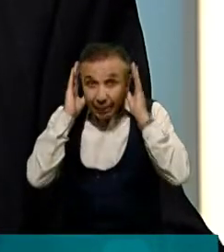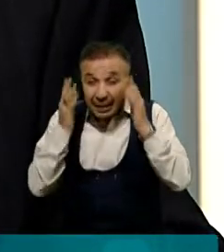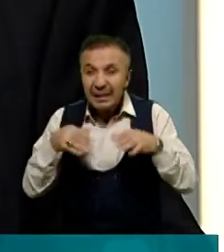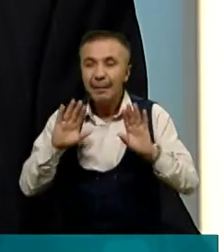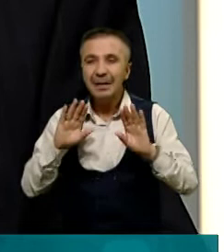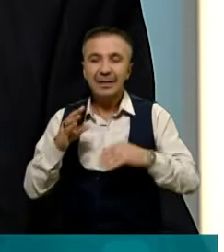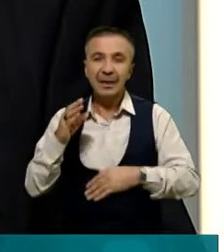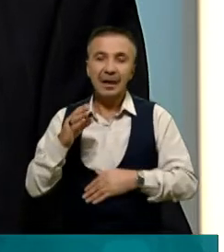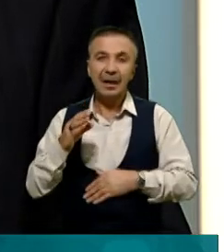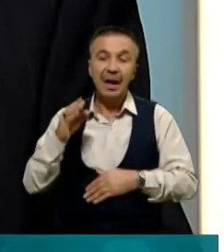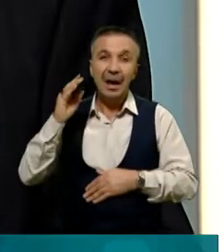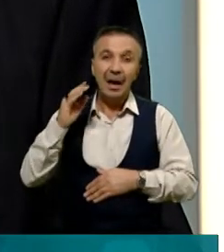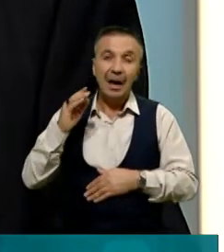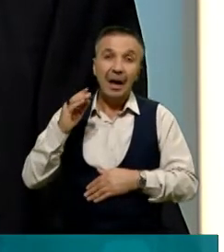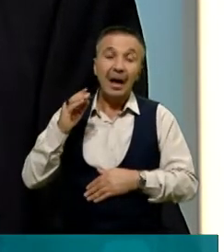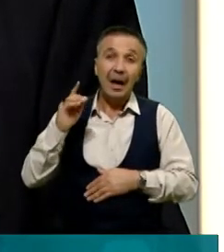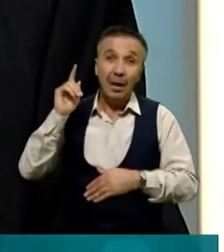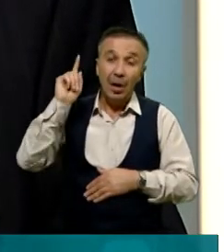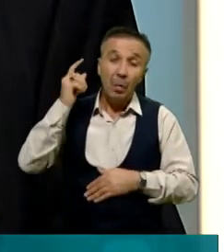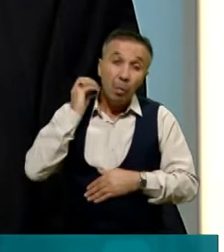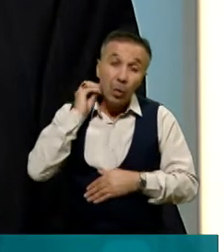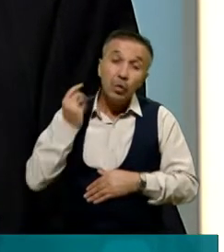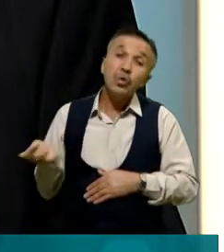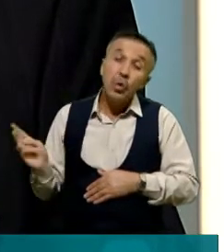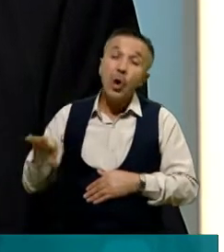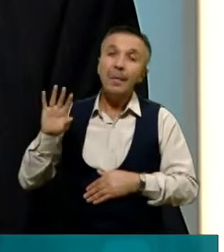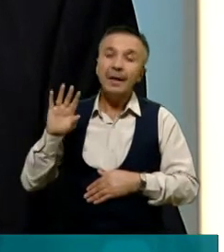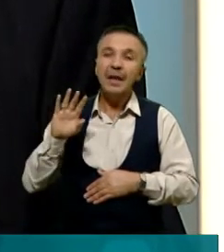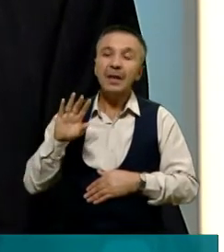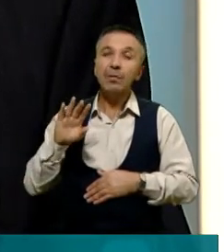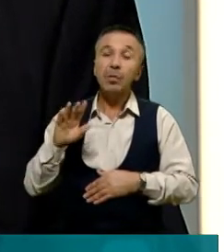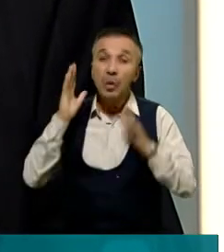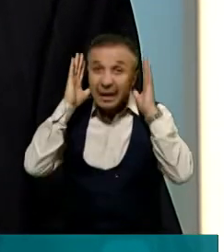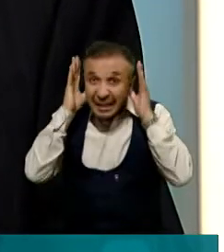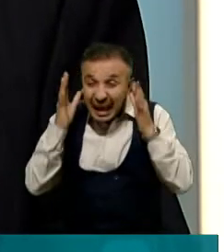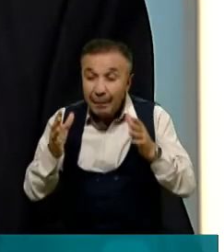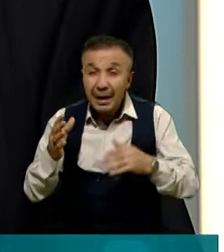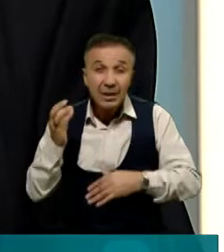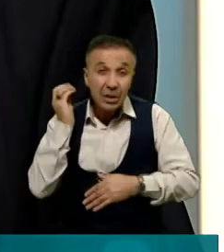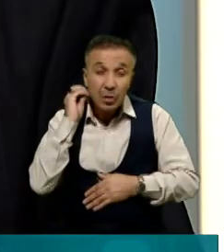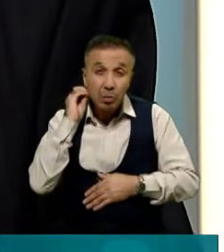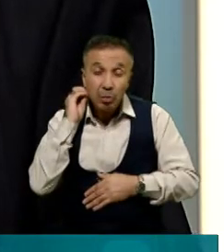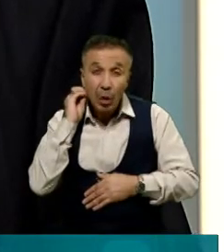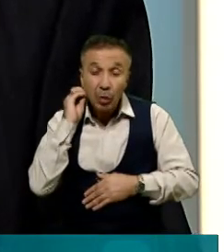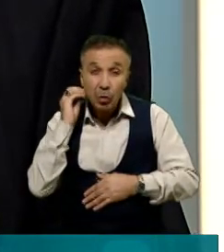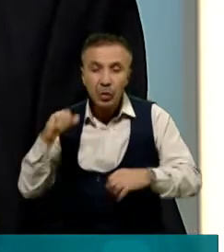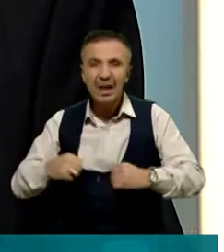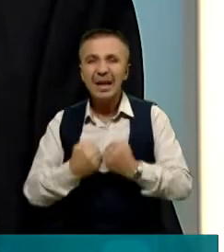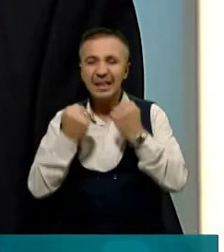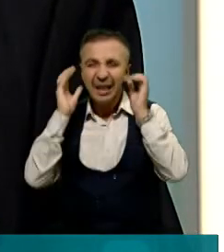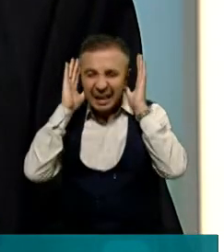boşluğu gitmeden dünyada üzerimize tereddüt beden bu borcu ispat etmek için kaza